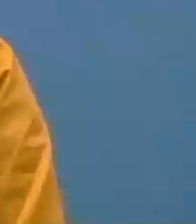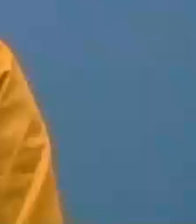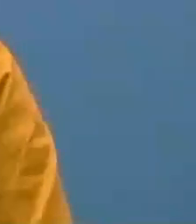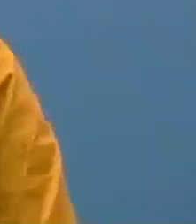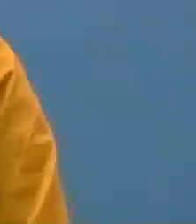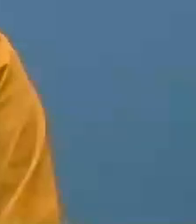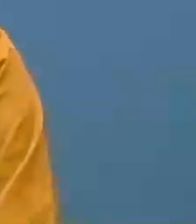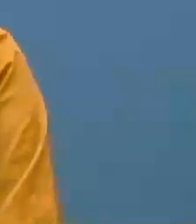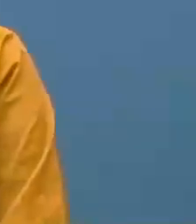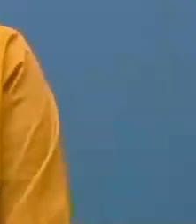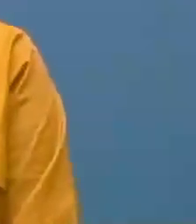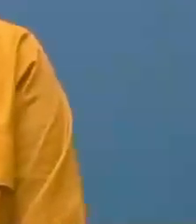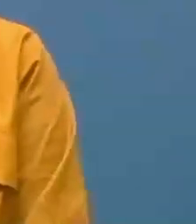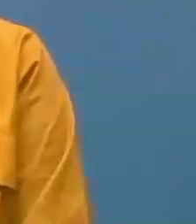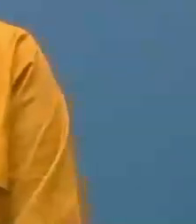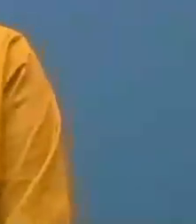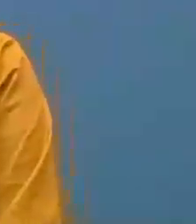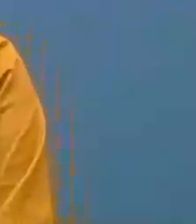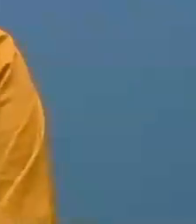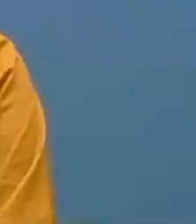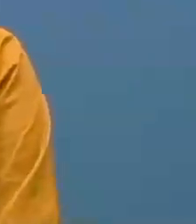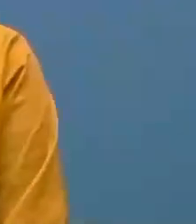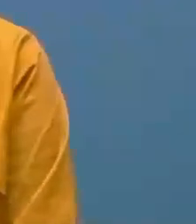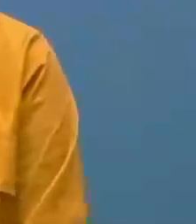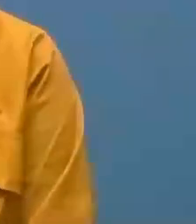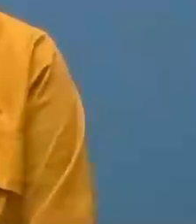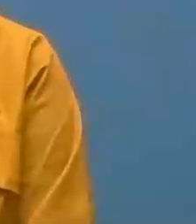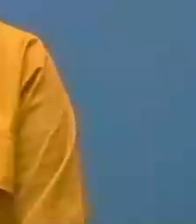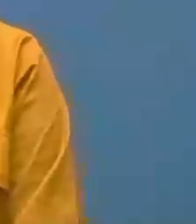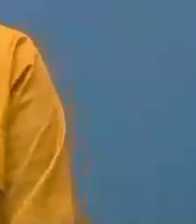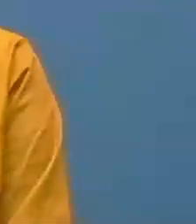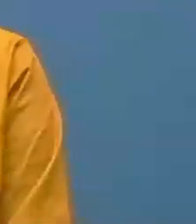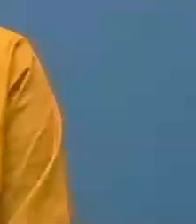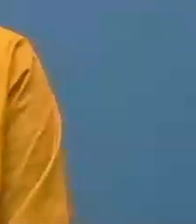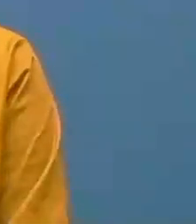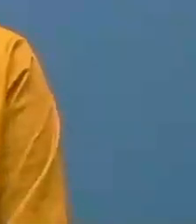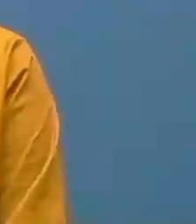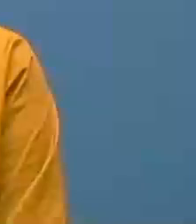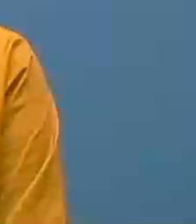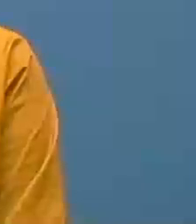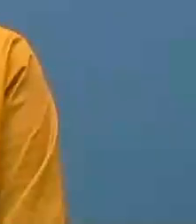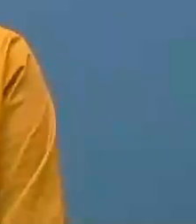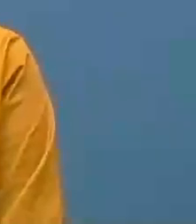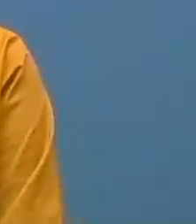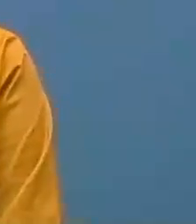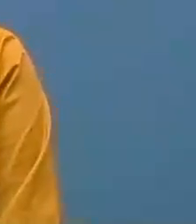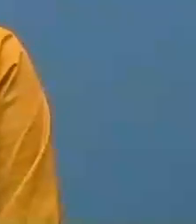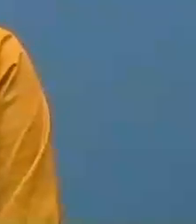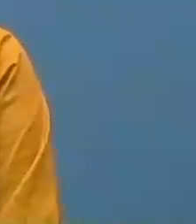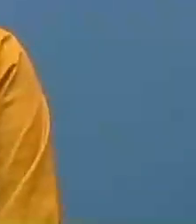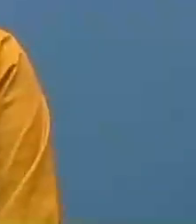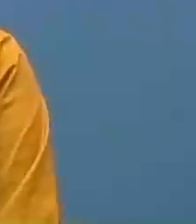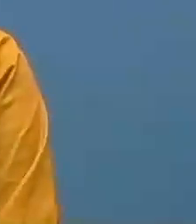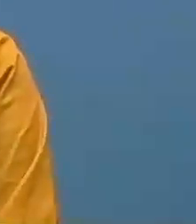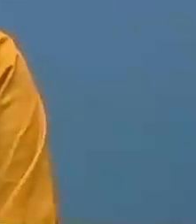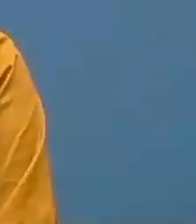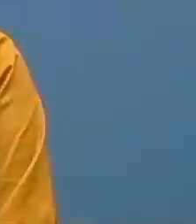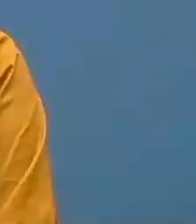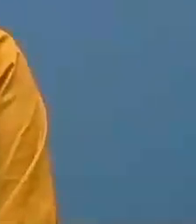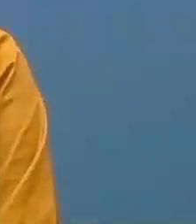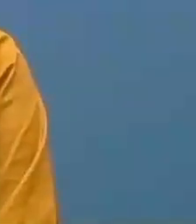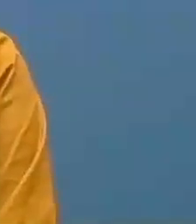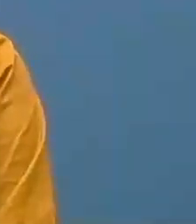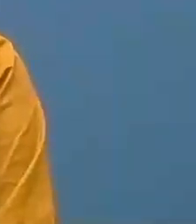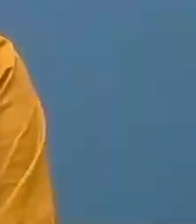在这个世上呢，有一些时候呢，是好像人和人之间有非常这个严肃